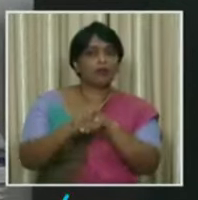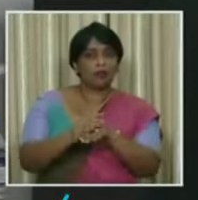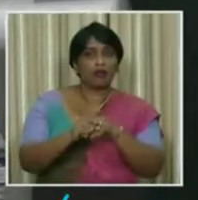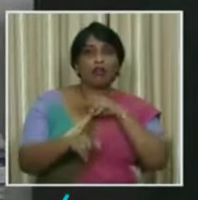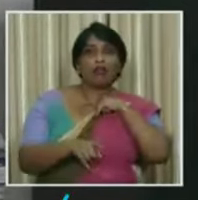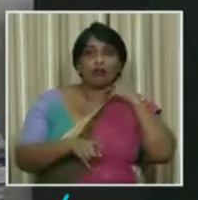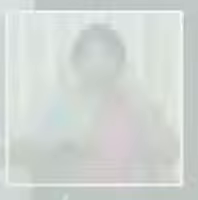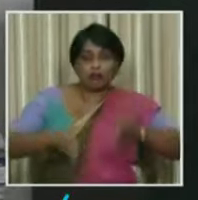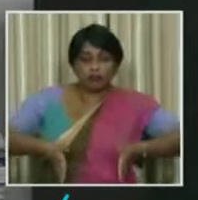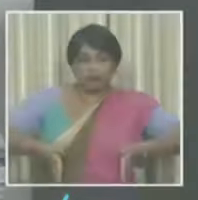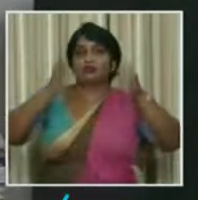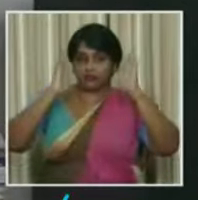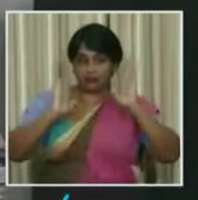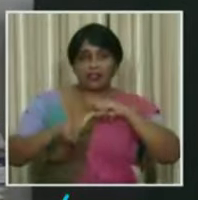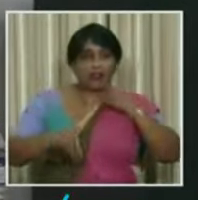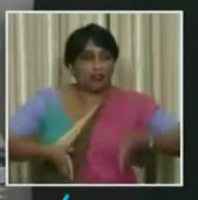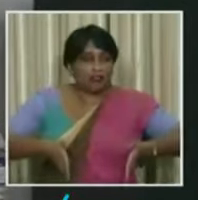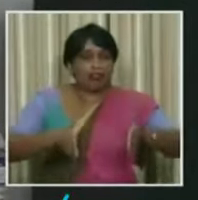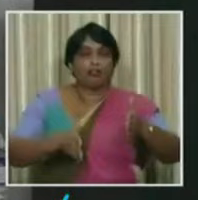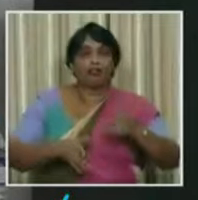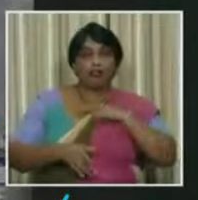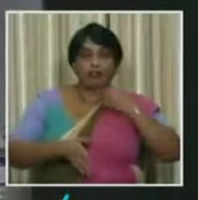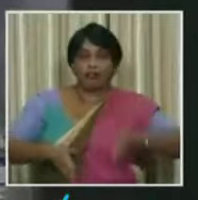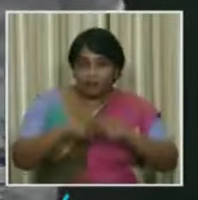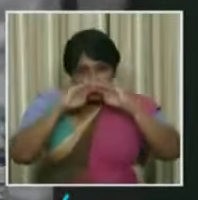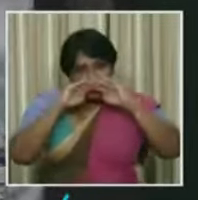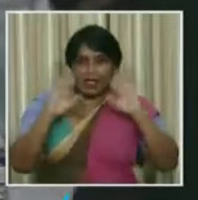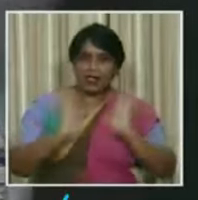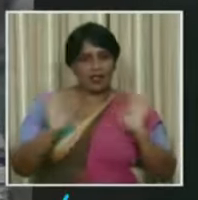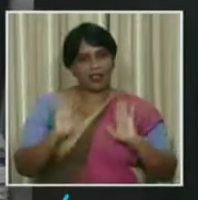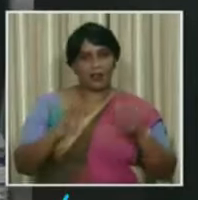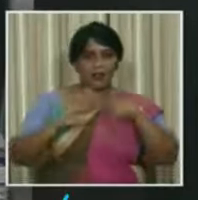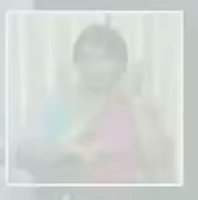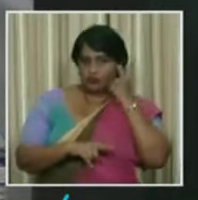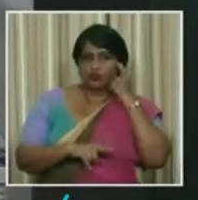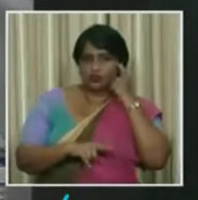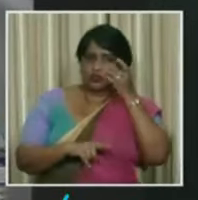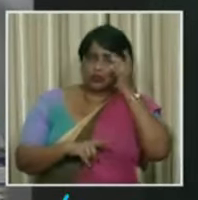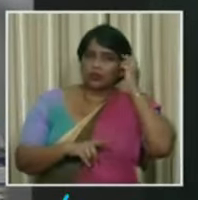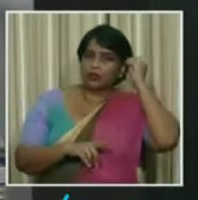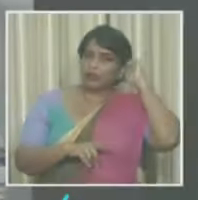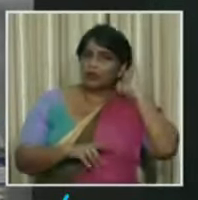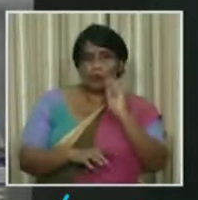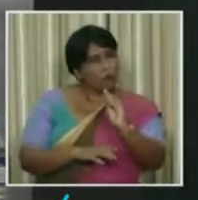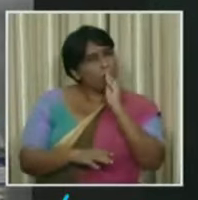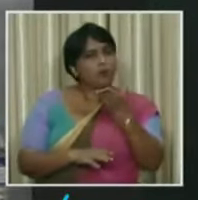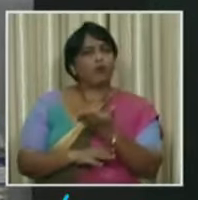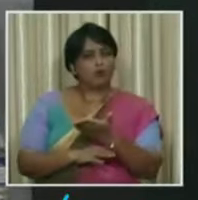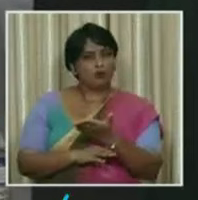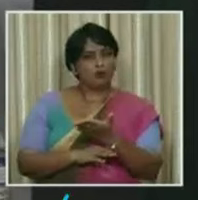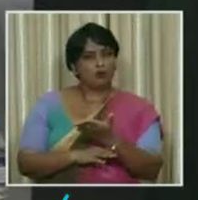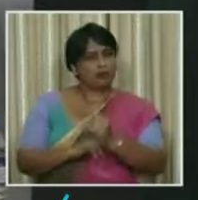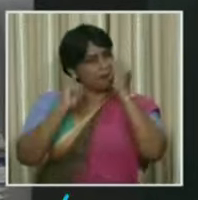රතු පළසකුත් දාලා තිබ්බා මේ හැබැයි රෙඩ් කාපට් එක කවුරු දන ගහලා බංකොලොත් රට ඉන්නේ නැහැ මේක පාප කර්මයක් මට දීපු